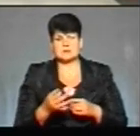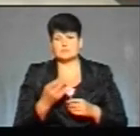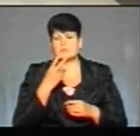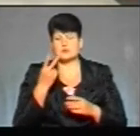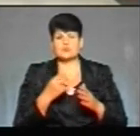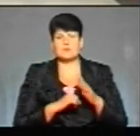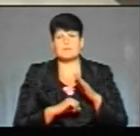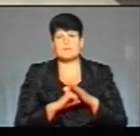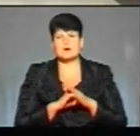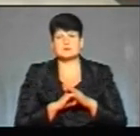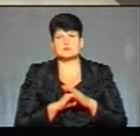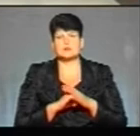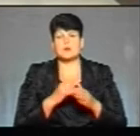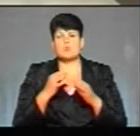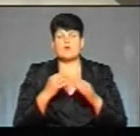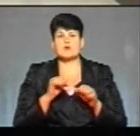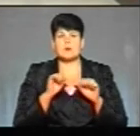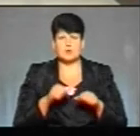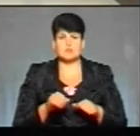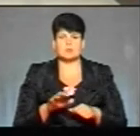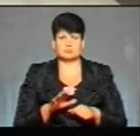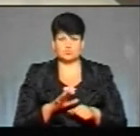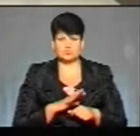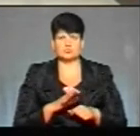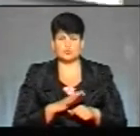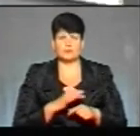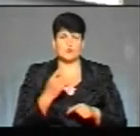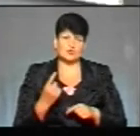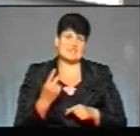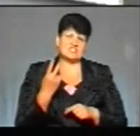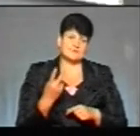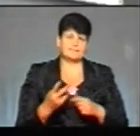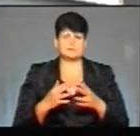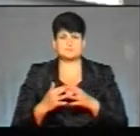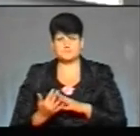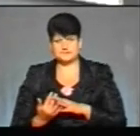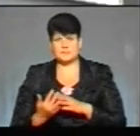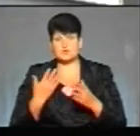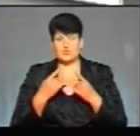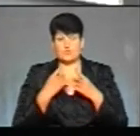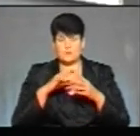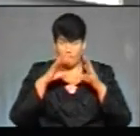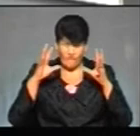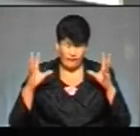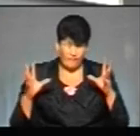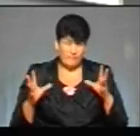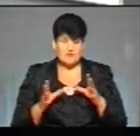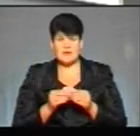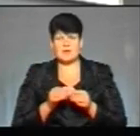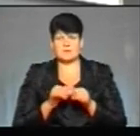тут я думаю, що обговорення могли би бути. Якщо ми говоримо про якісь один чи два населених пункти. Так? Якщо ми говоримо взагалі про стратегію, то це треба